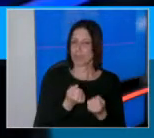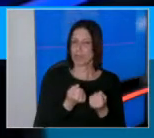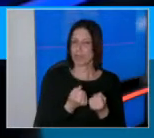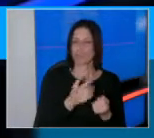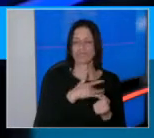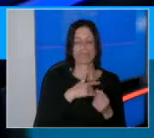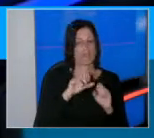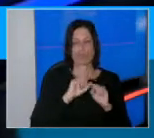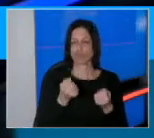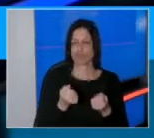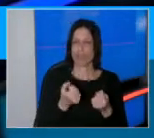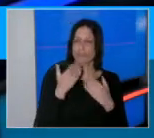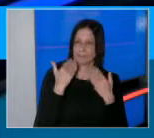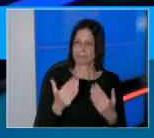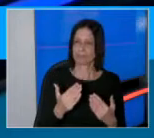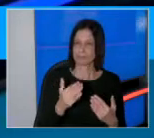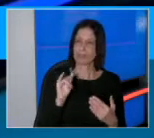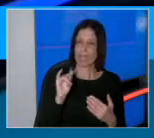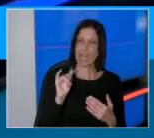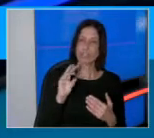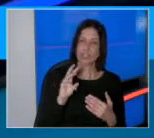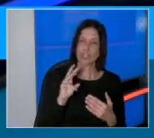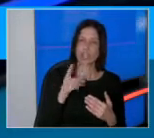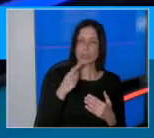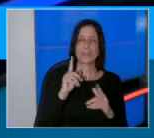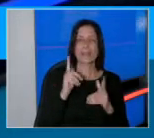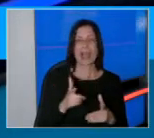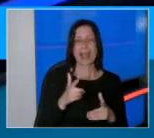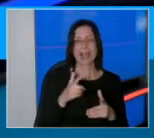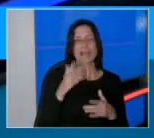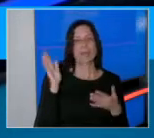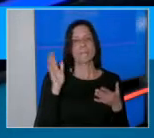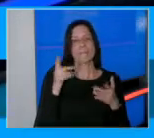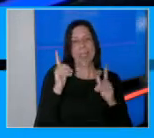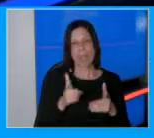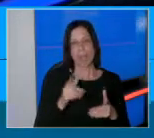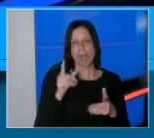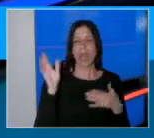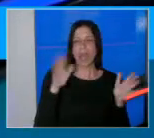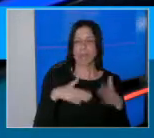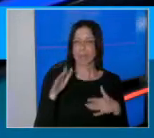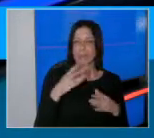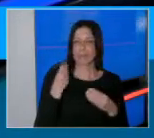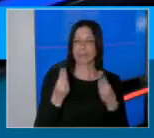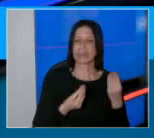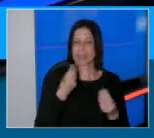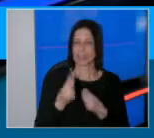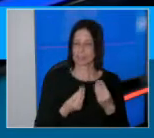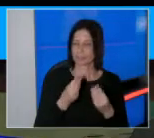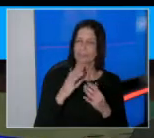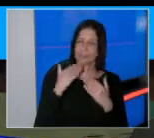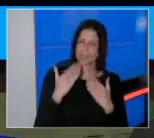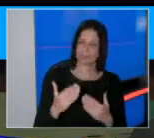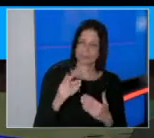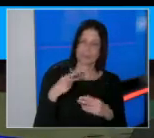שלי נשבר. תודה רבה לך, יעל שרר, מנהלת הלובי למלחמה באלימות מינית, סוף שבוע נעים, חג שמח. דוקטור יחזקאלי, אני חוזר אליך